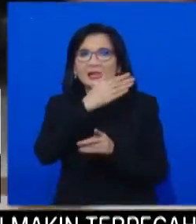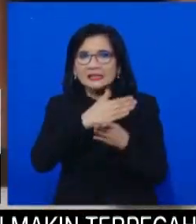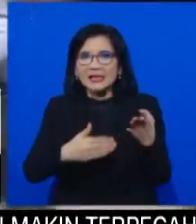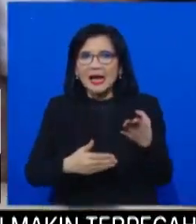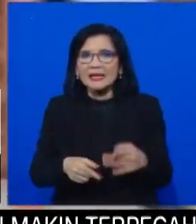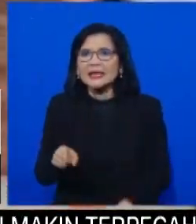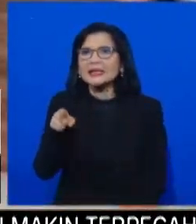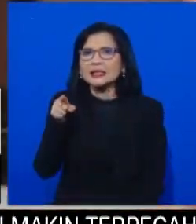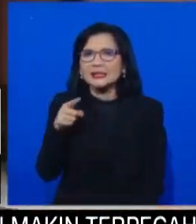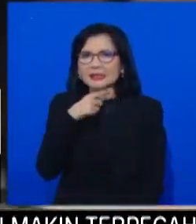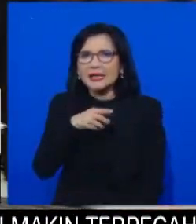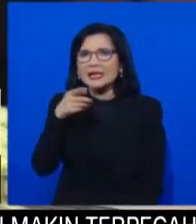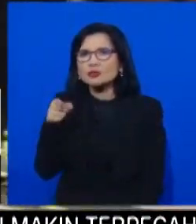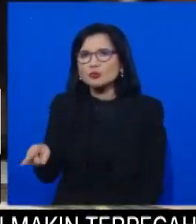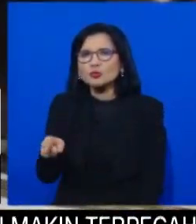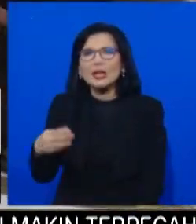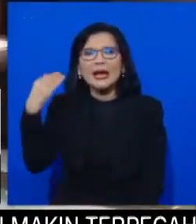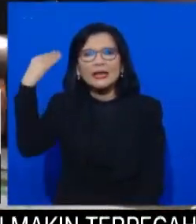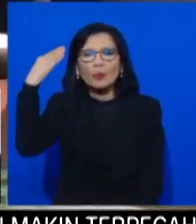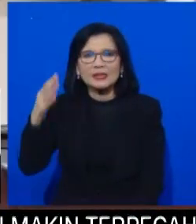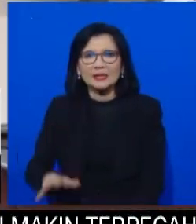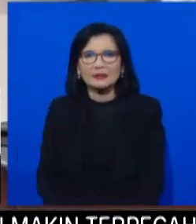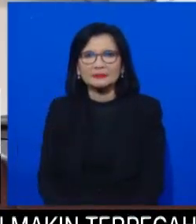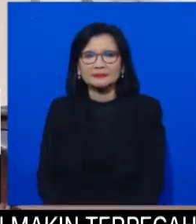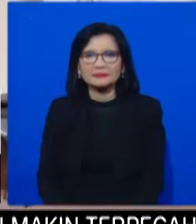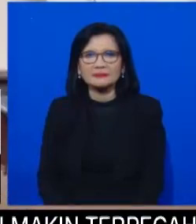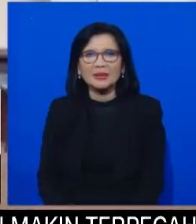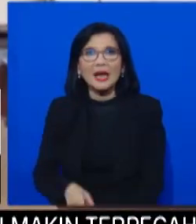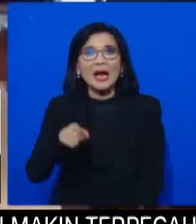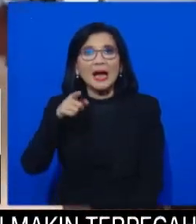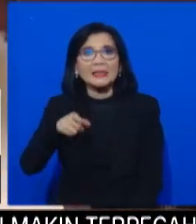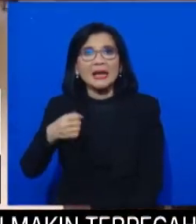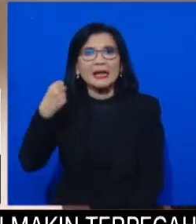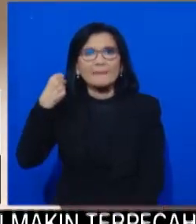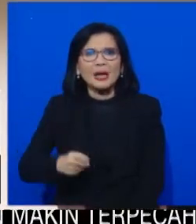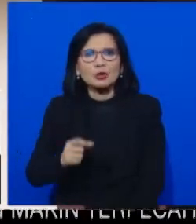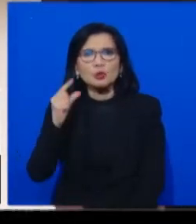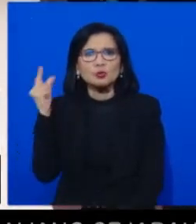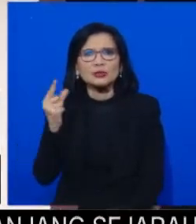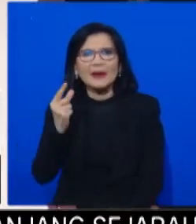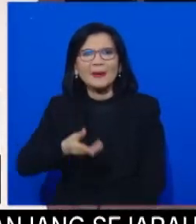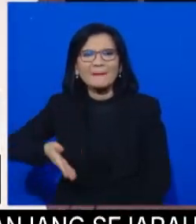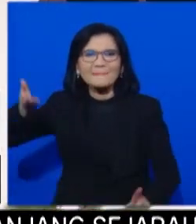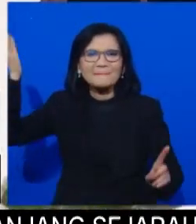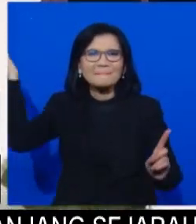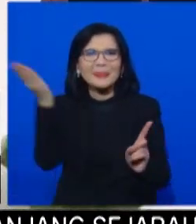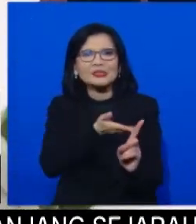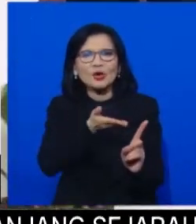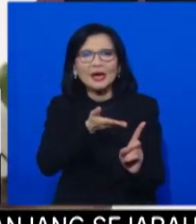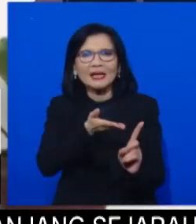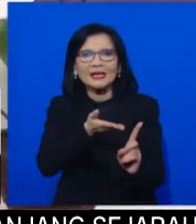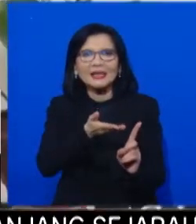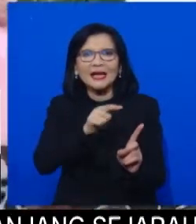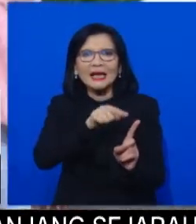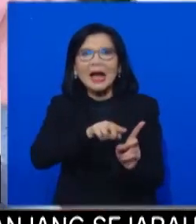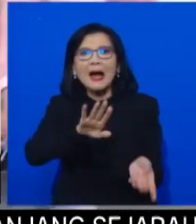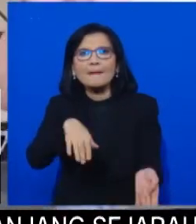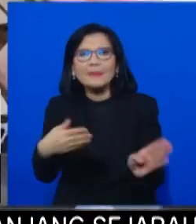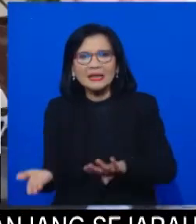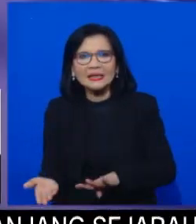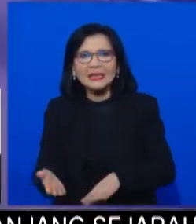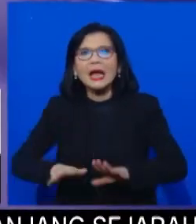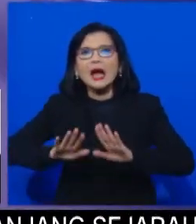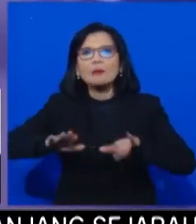orang dewasa. ASR alias Tukul merupakan pelaku utama pembacokan yang menewaskan Arya Saputra,